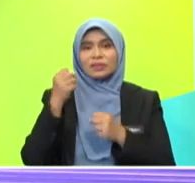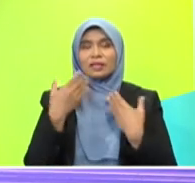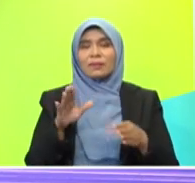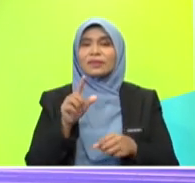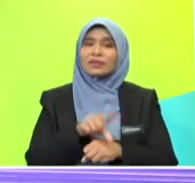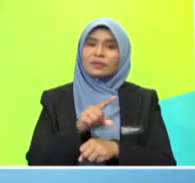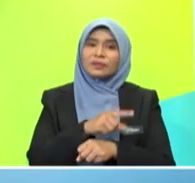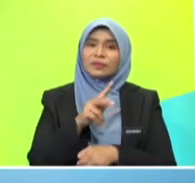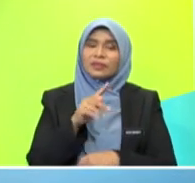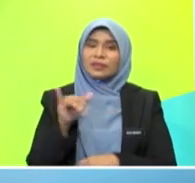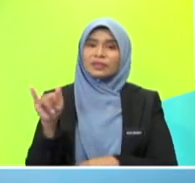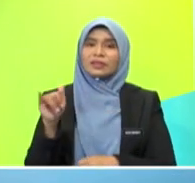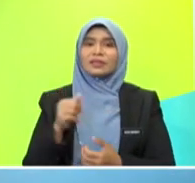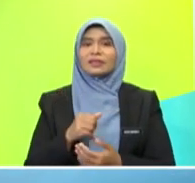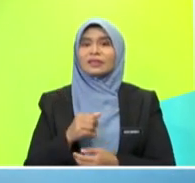jadi